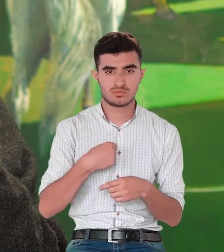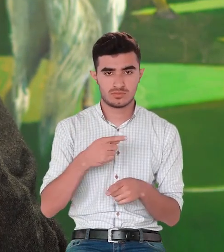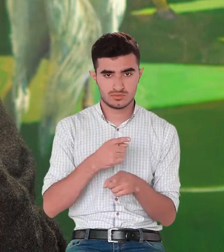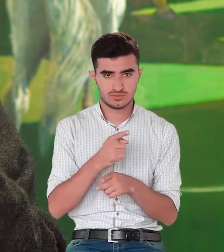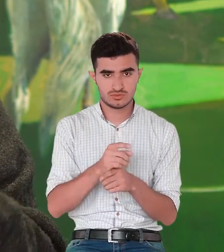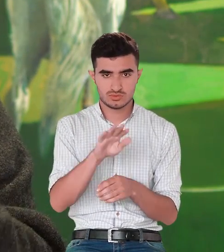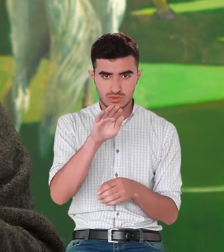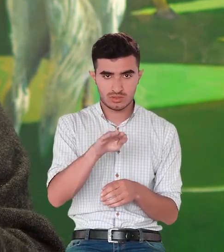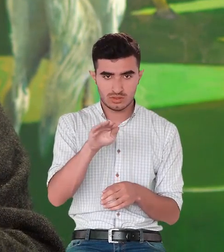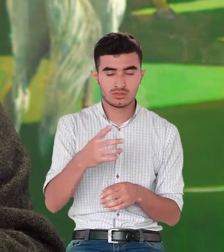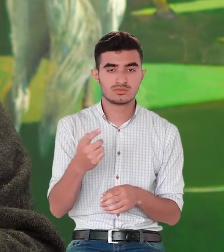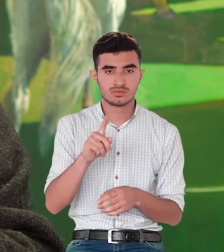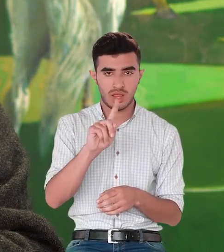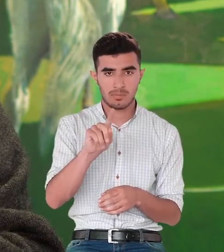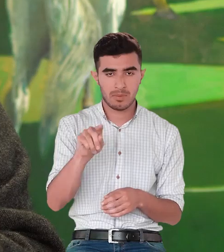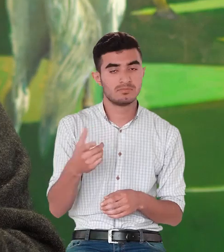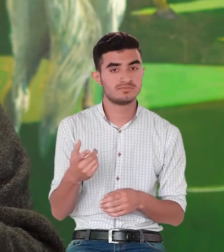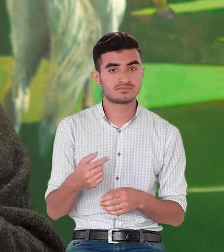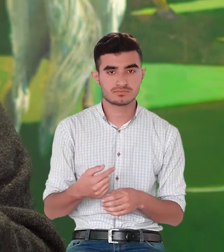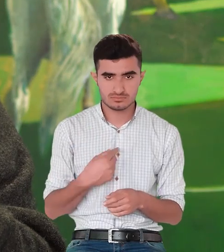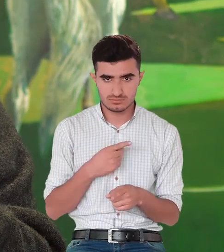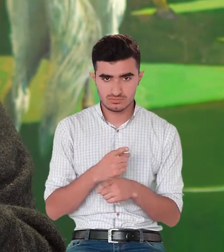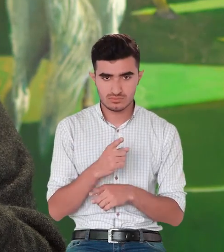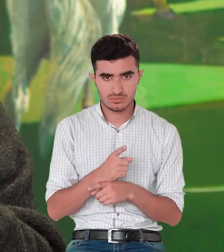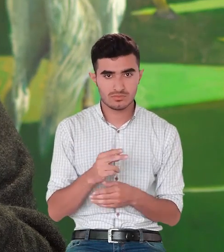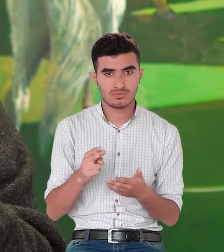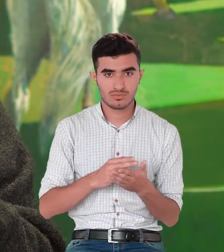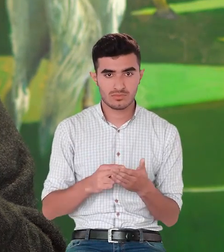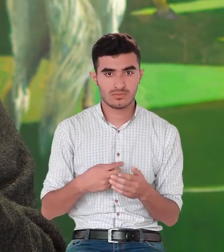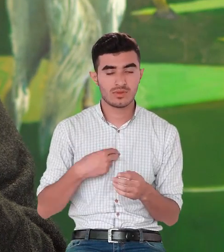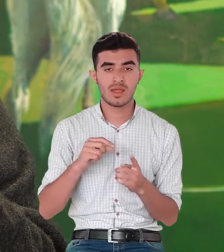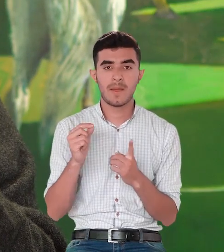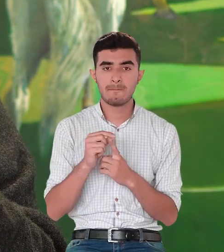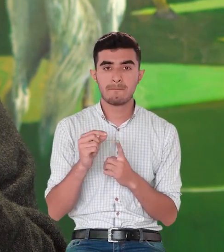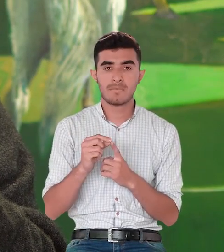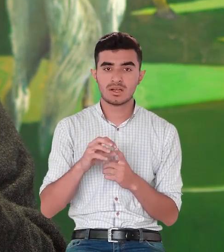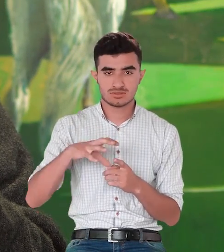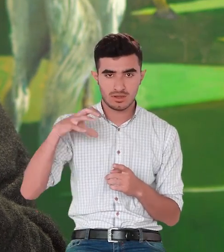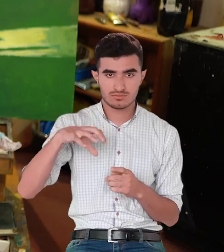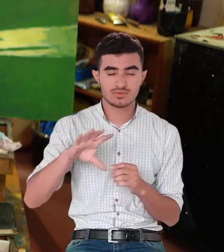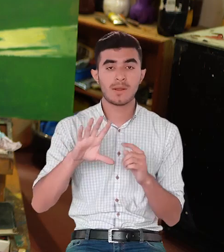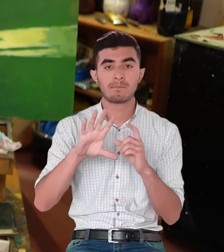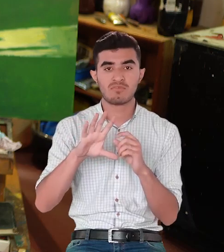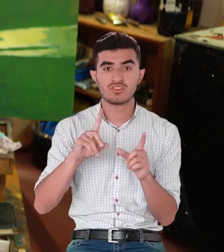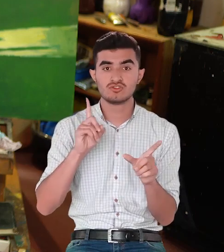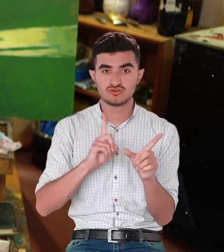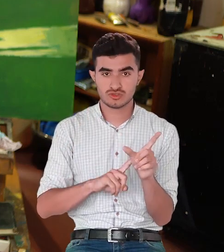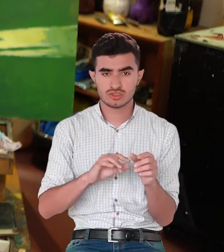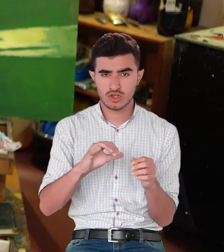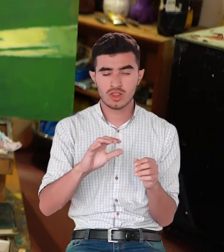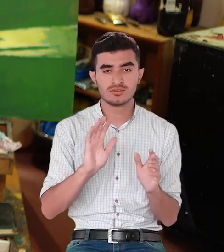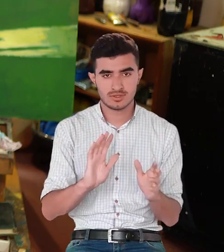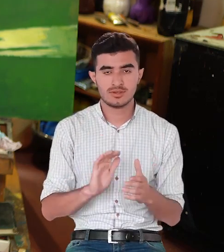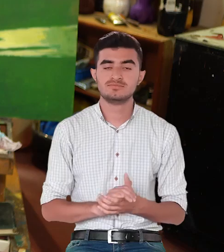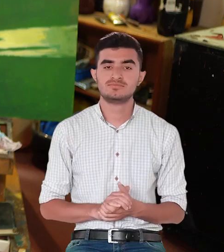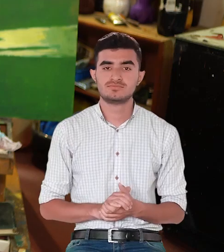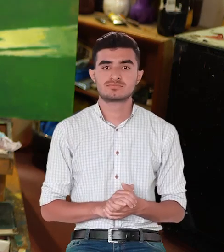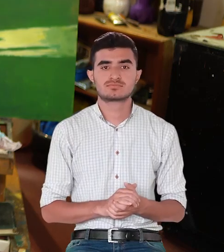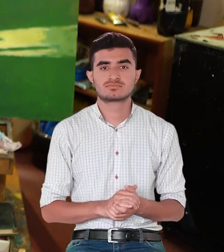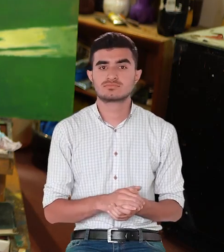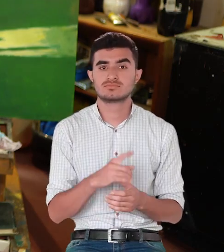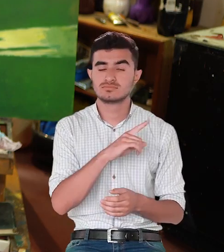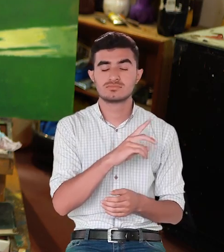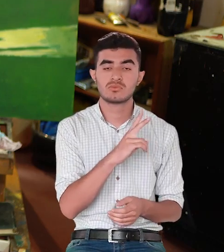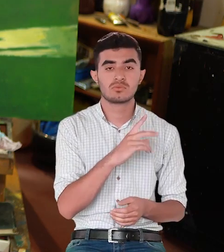وہ پاکستان کے 50 ایئرز جو ہے نا وہ ہونے والے تھے. تو وہ جب وہ ہو رہے